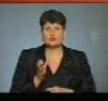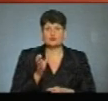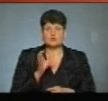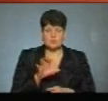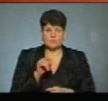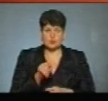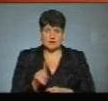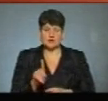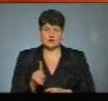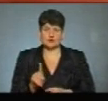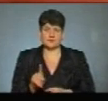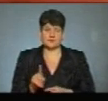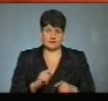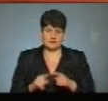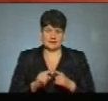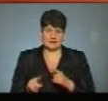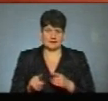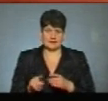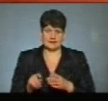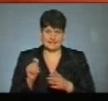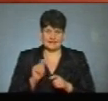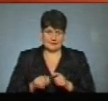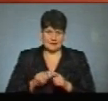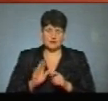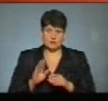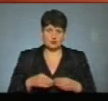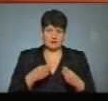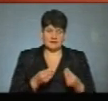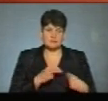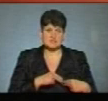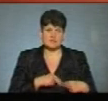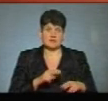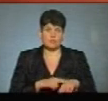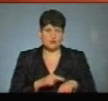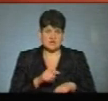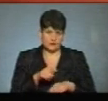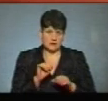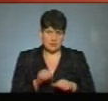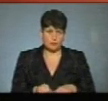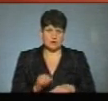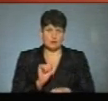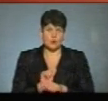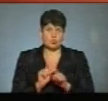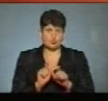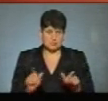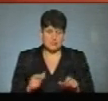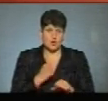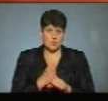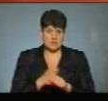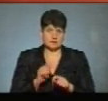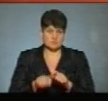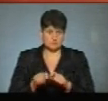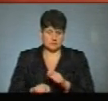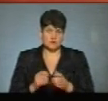Йшлося в сюжеті про те, що деякі з цих експрес-тестів будуть для працівників поліції. Чи означає це, що вони можуть на